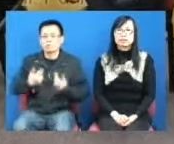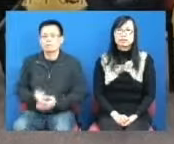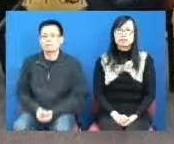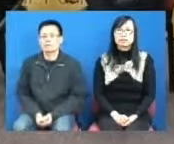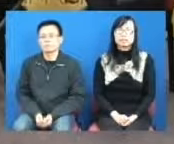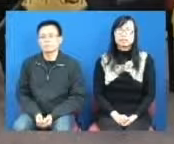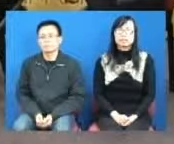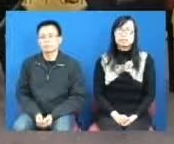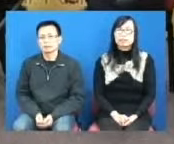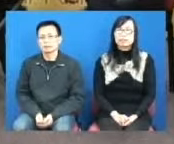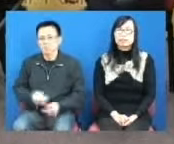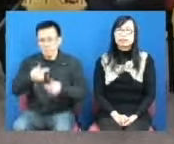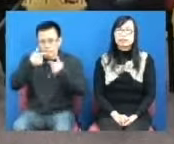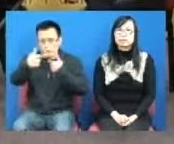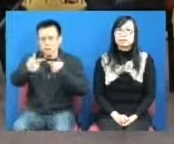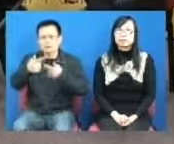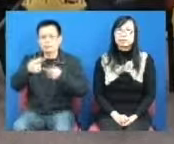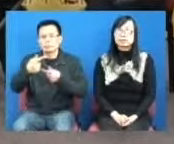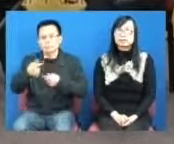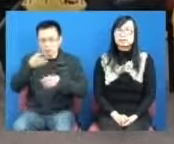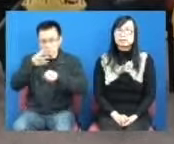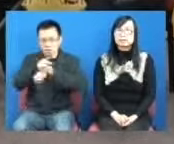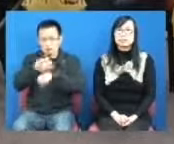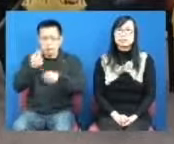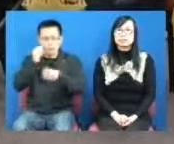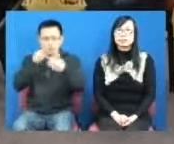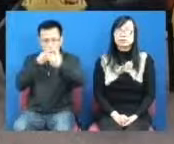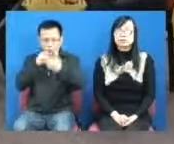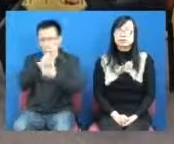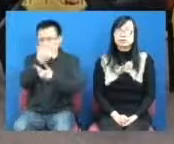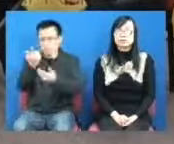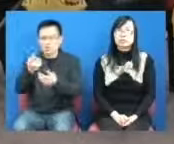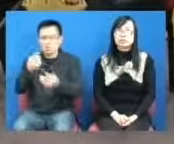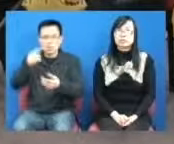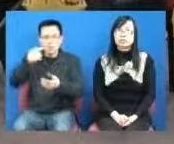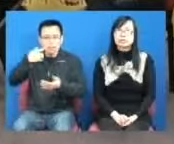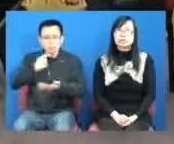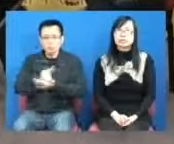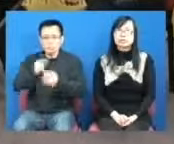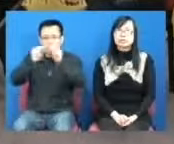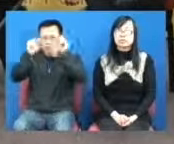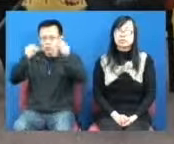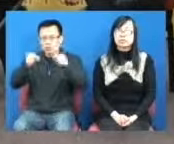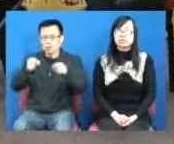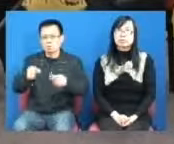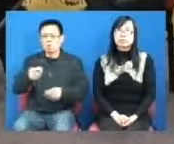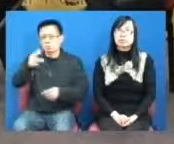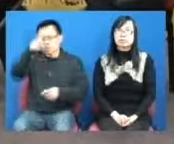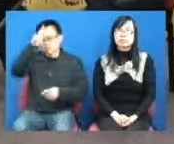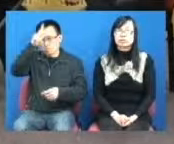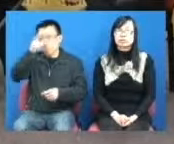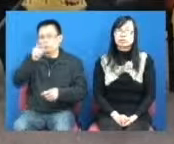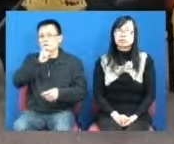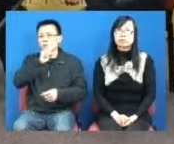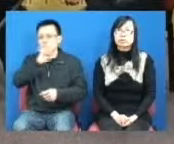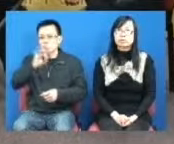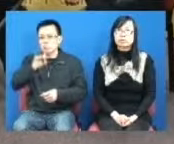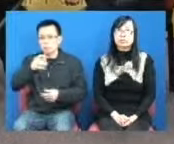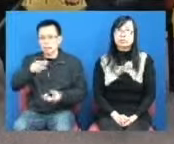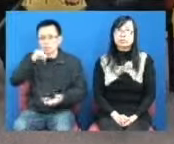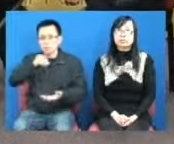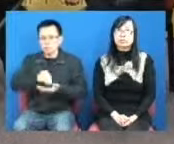長一點就是說你的社會面對這麼多這麼嚴重的問題你那個政府有沒有那個決心